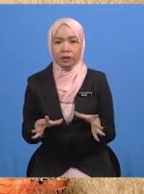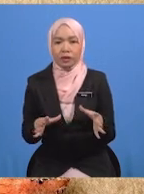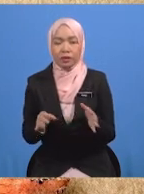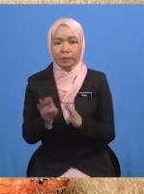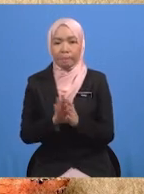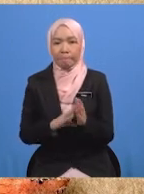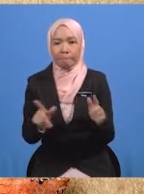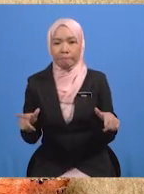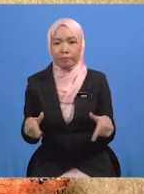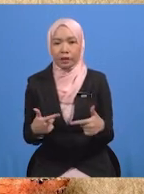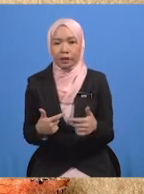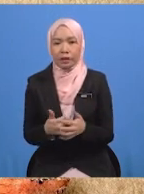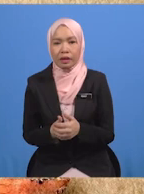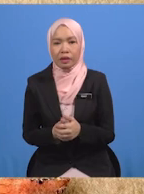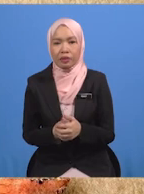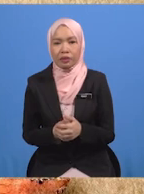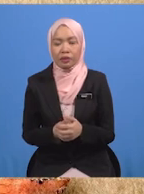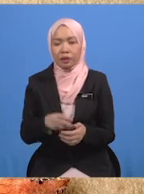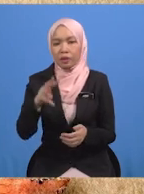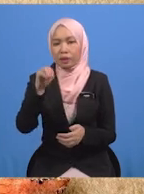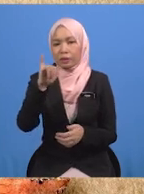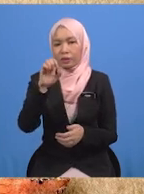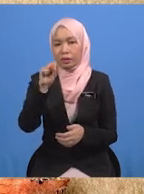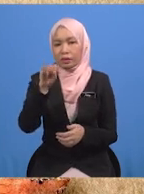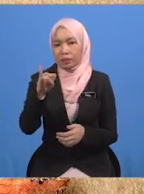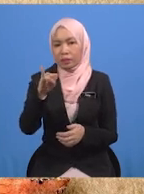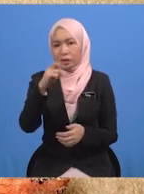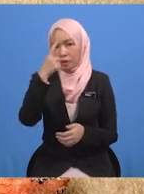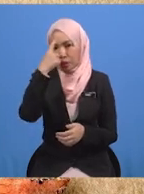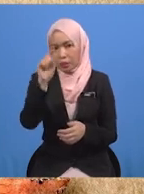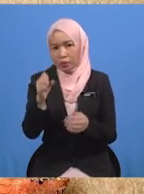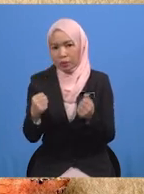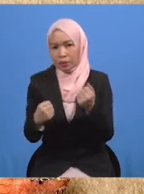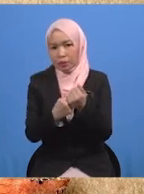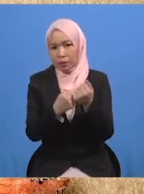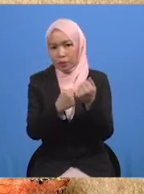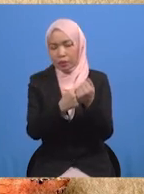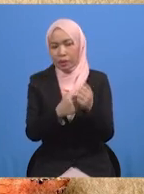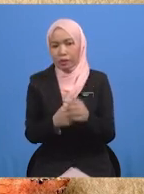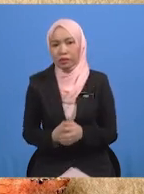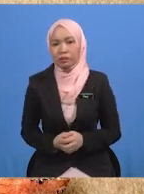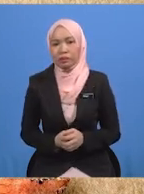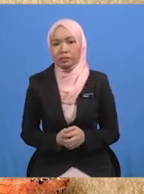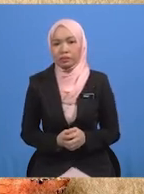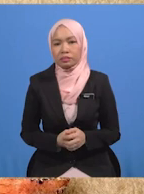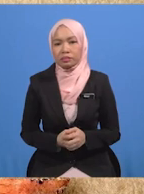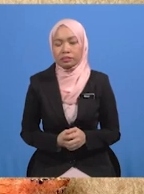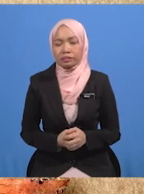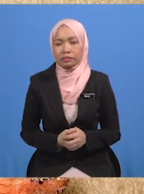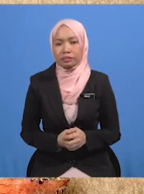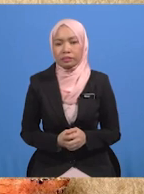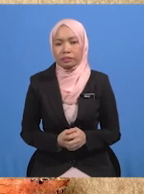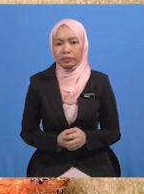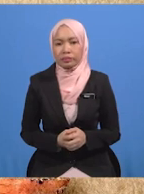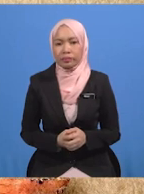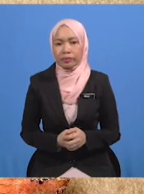dengan mengirimkan misi-misi untuk menyokong penaklukan yang dilancarkan oleh